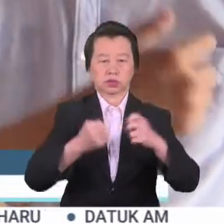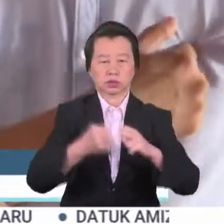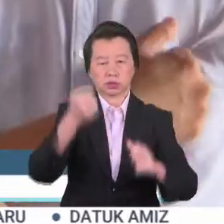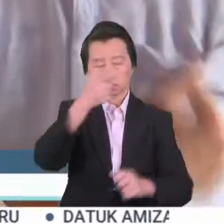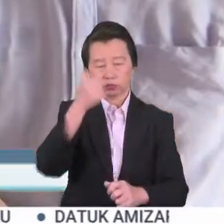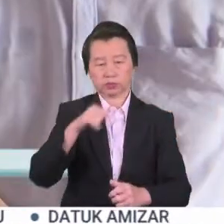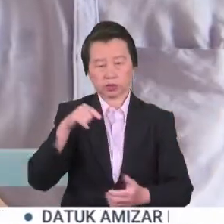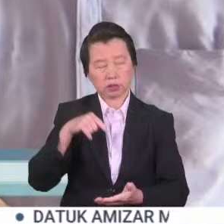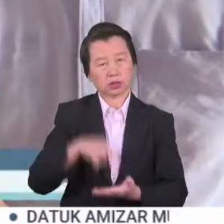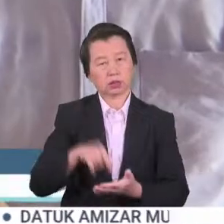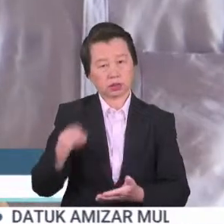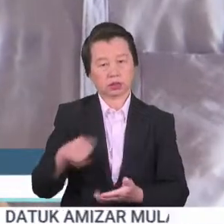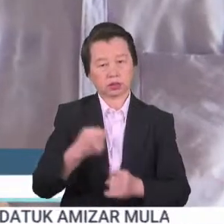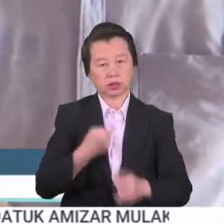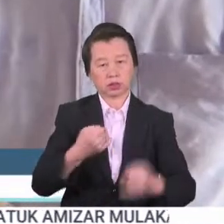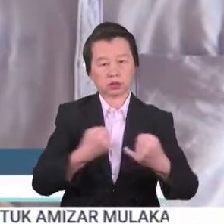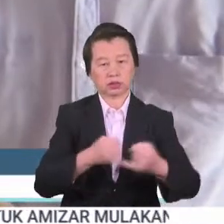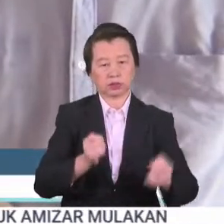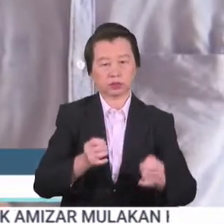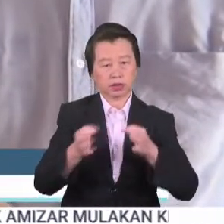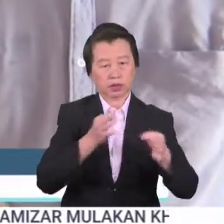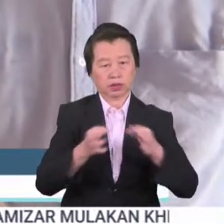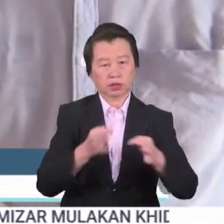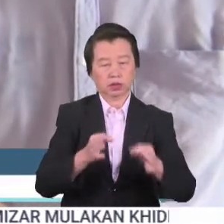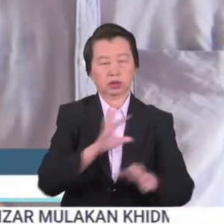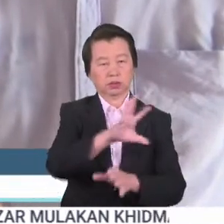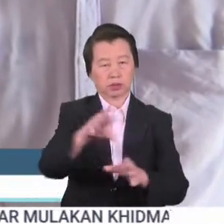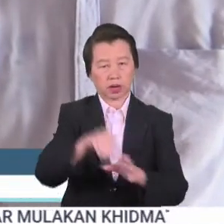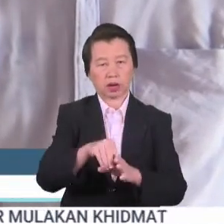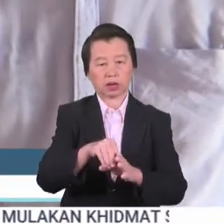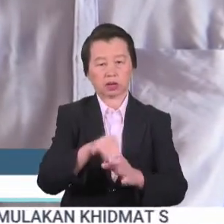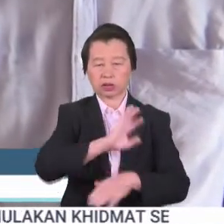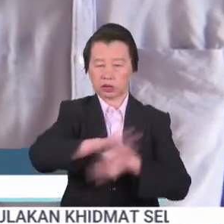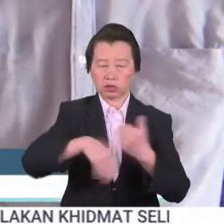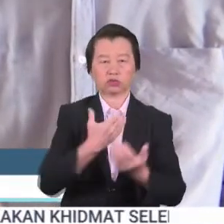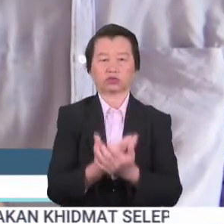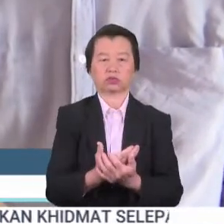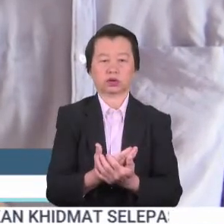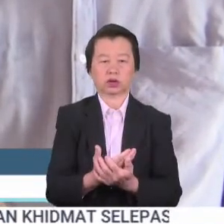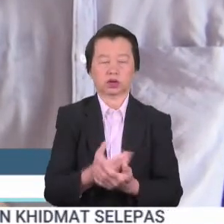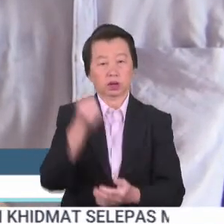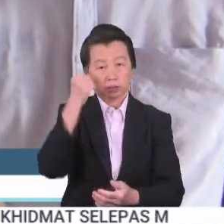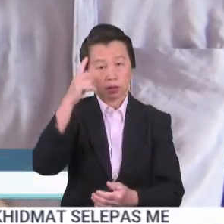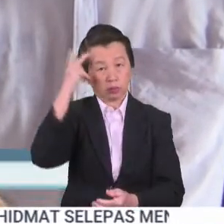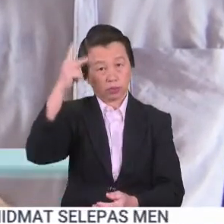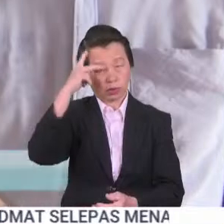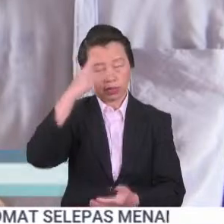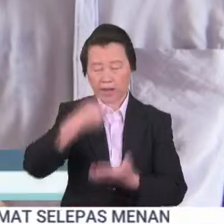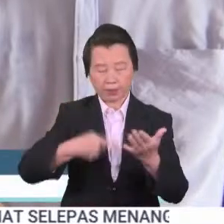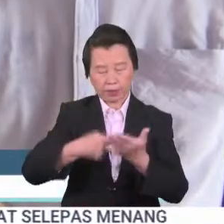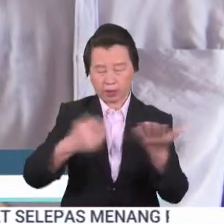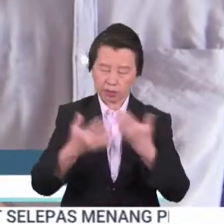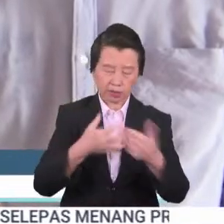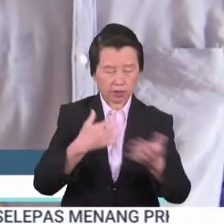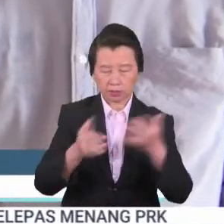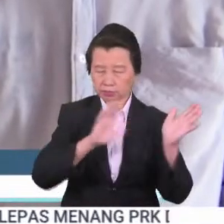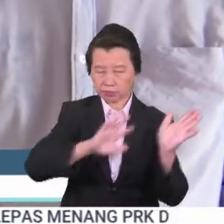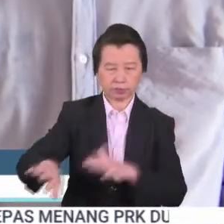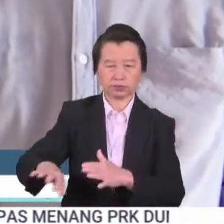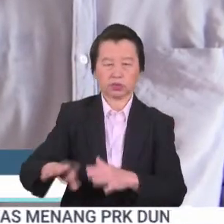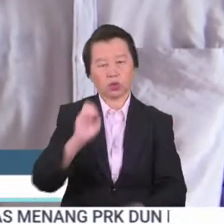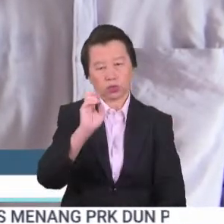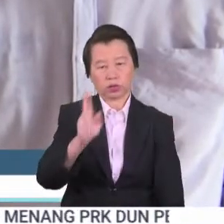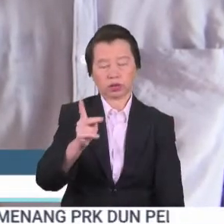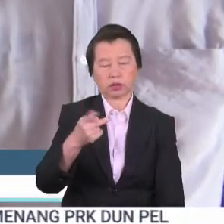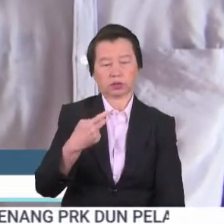adalah daripada jabatan penangan jadi akan merangkumi semualah tak kir dia fahaman politik macam mana pun jadiat